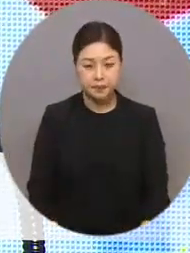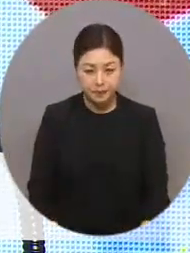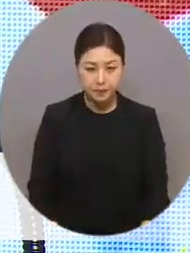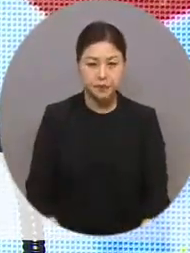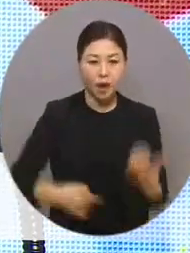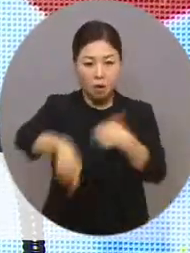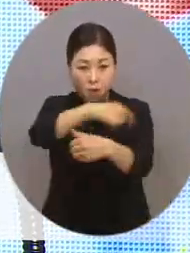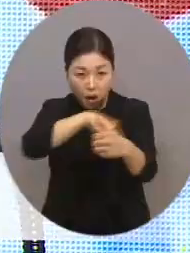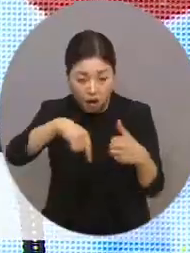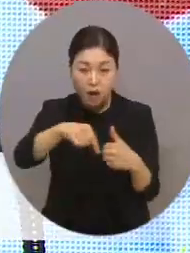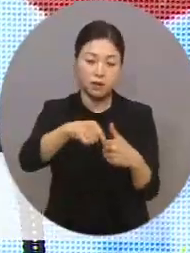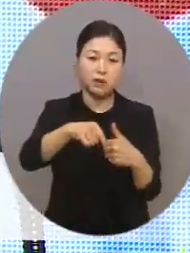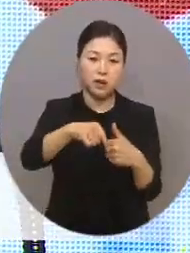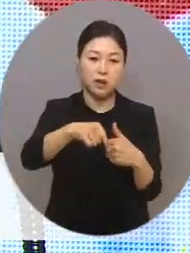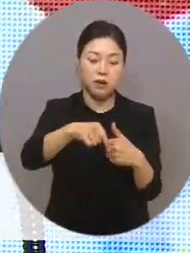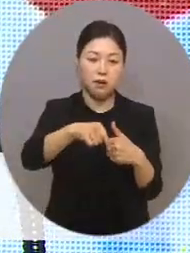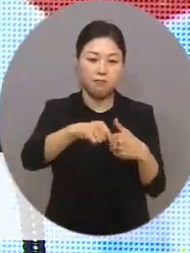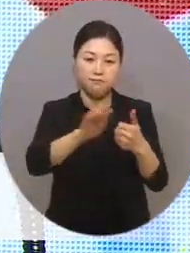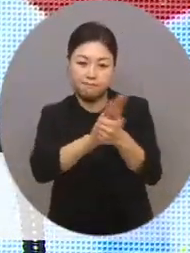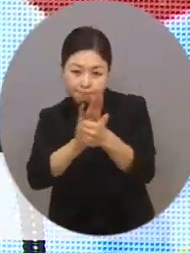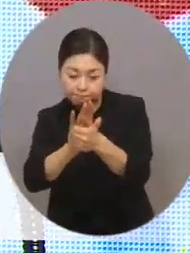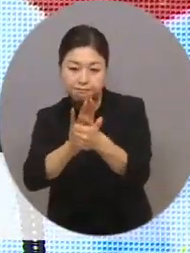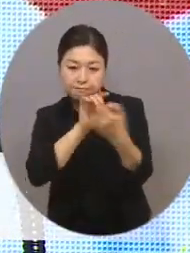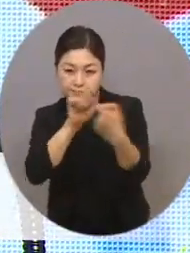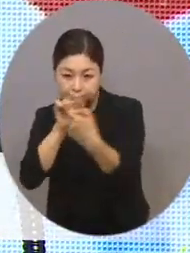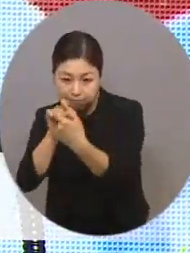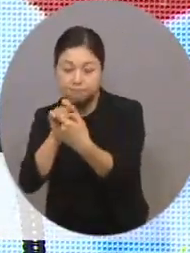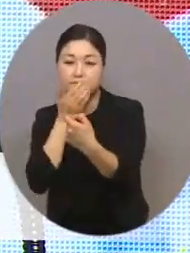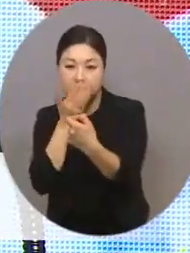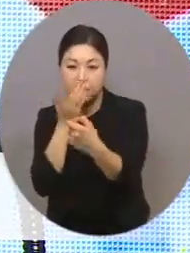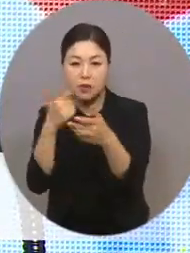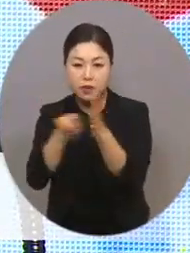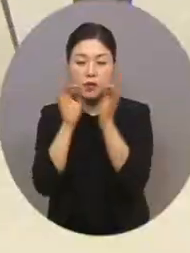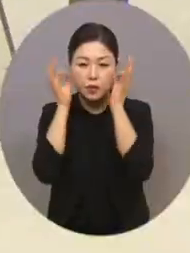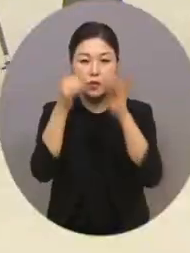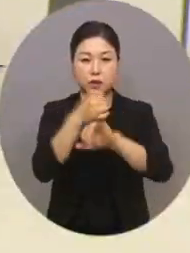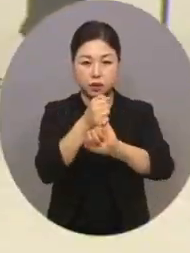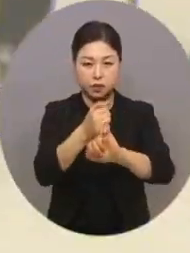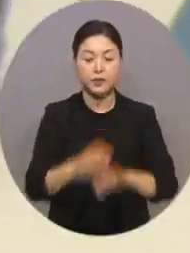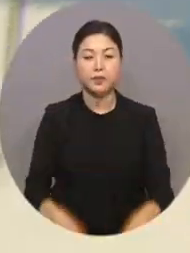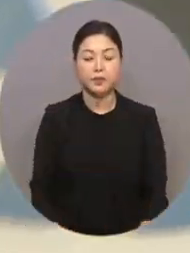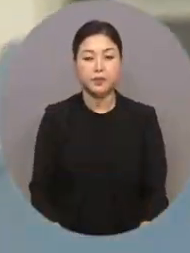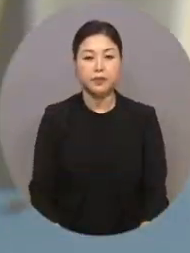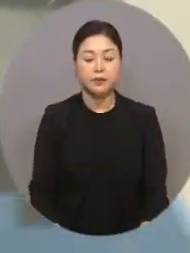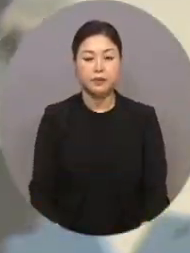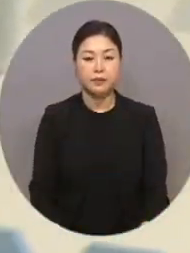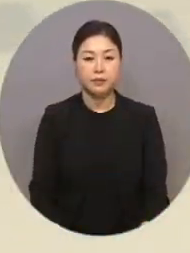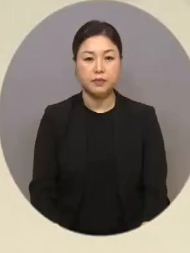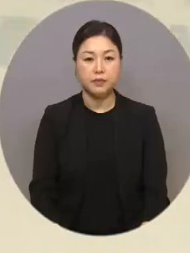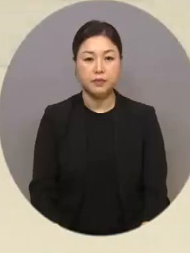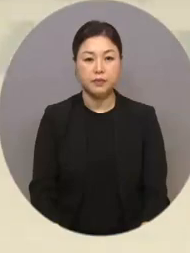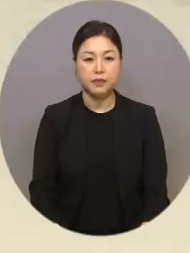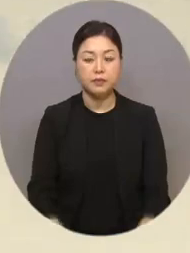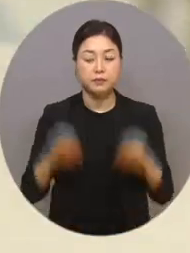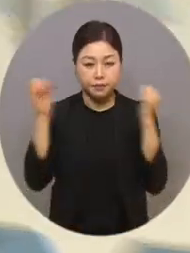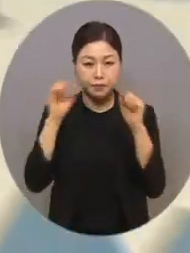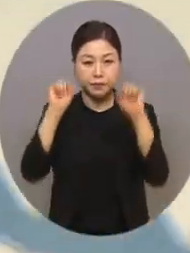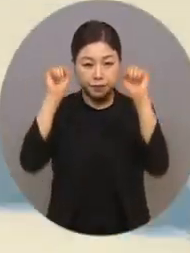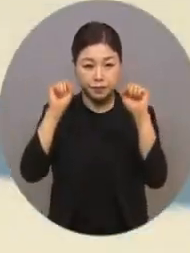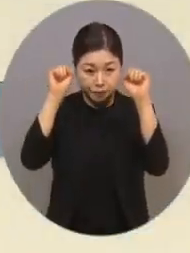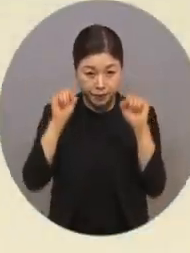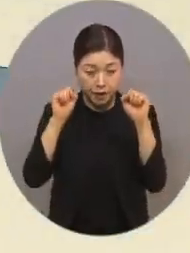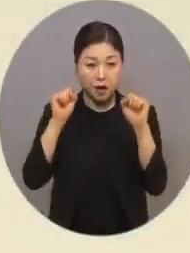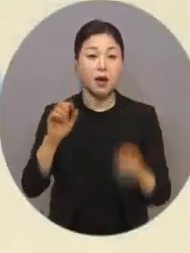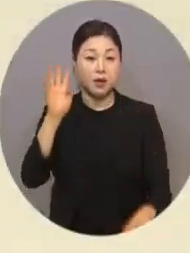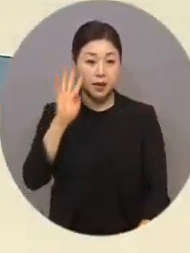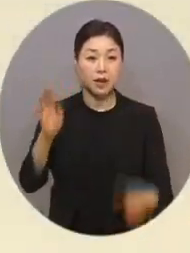및 접근성 향상을 위해 더욱 노력하겠습니다. 이번 동계체전은 나흘간의